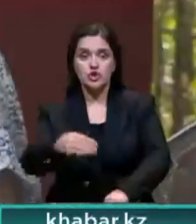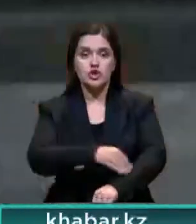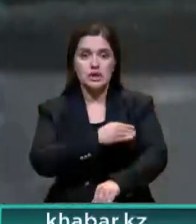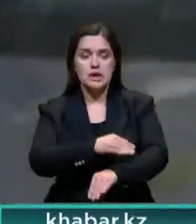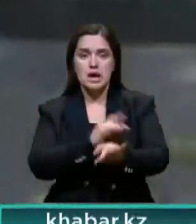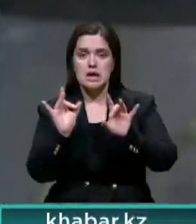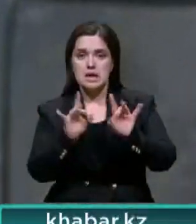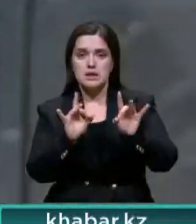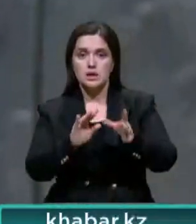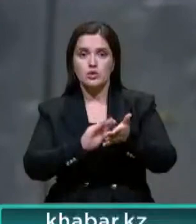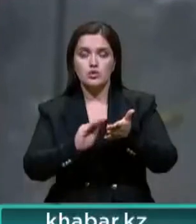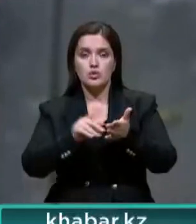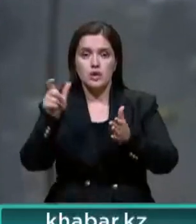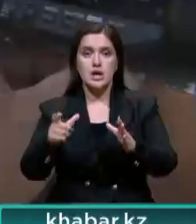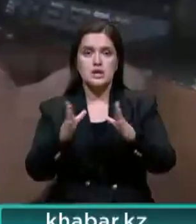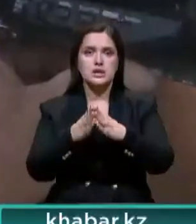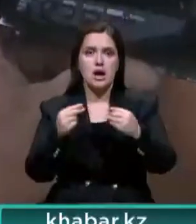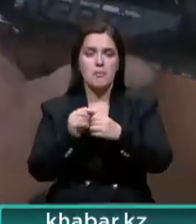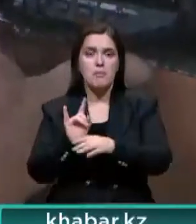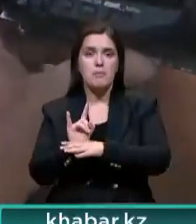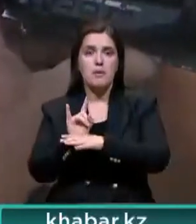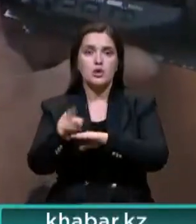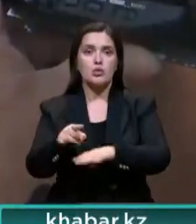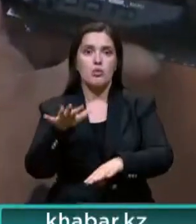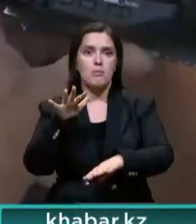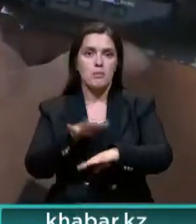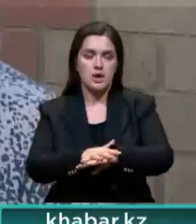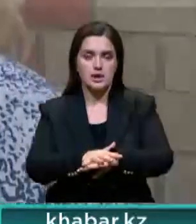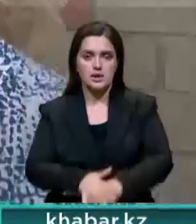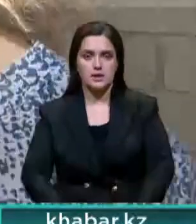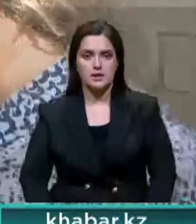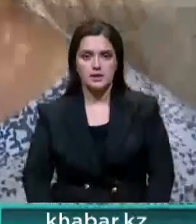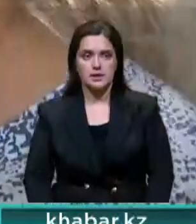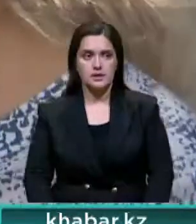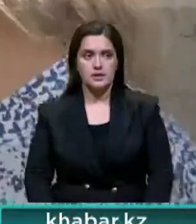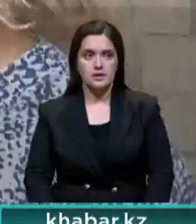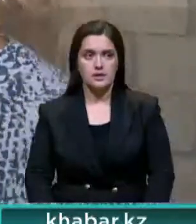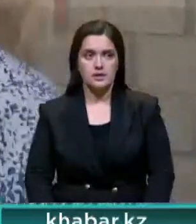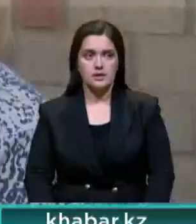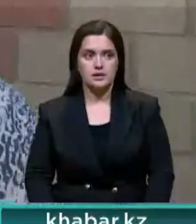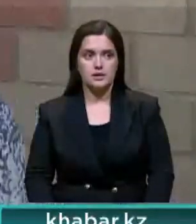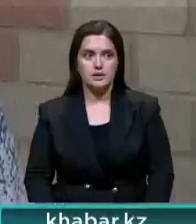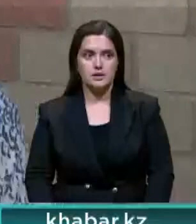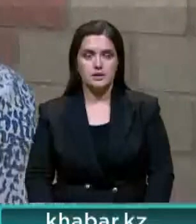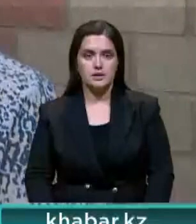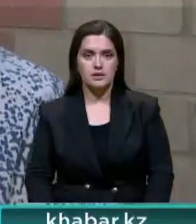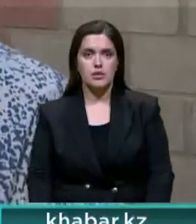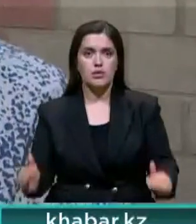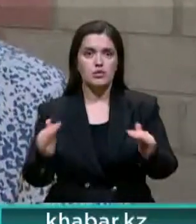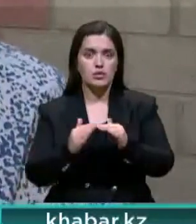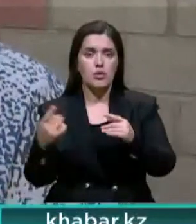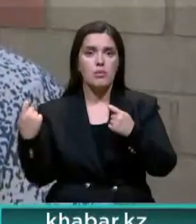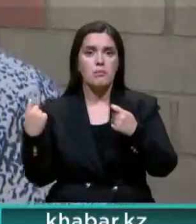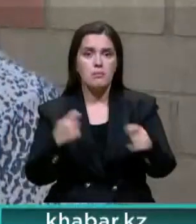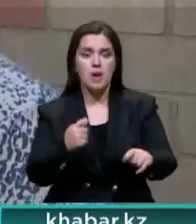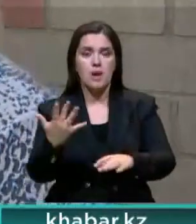рассказала журналистам, что семью обманул банк и оставил ни с чем. Он за копейки продал, в пять